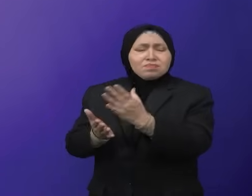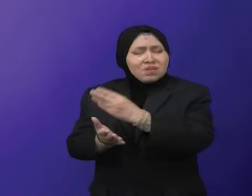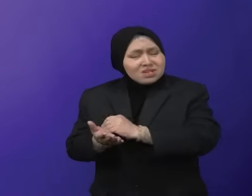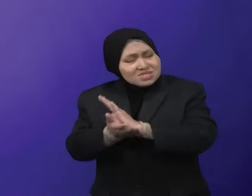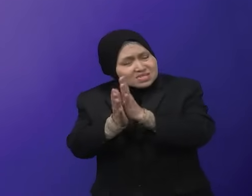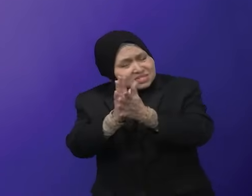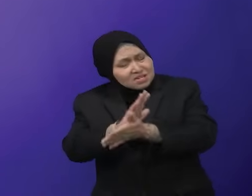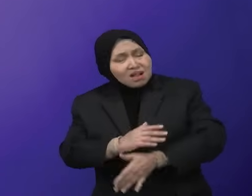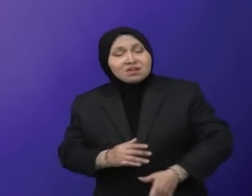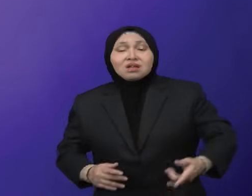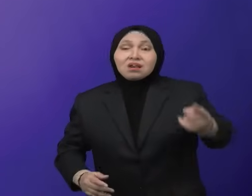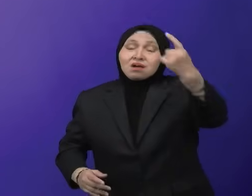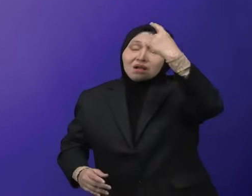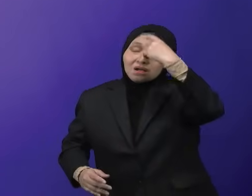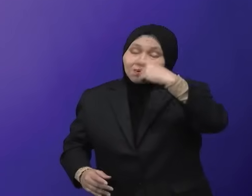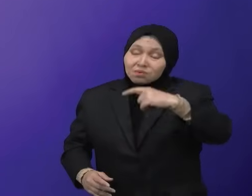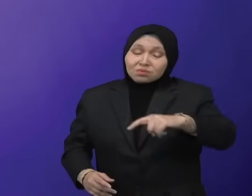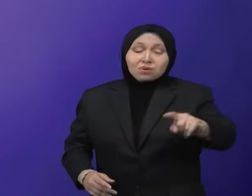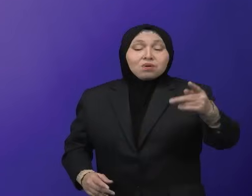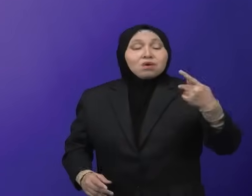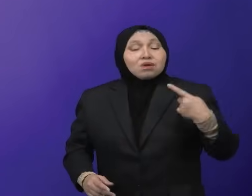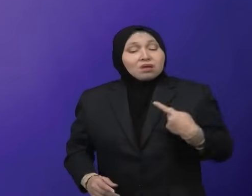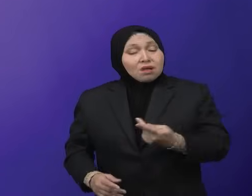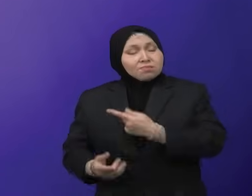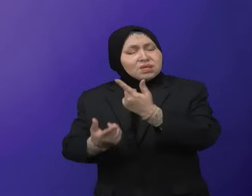واجعل لنا من